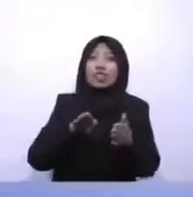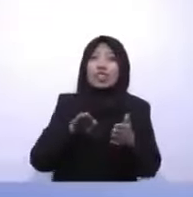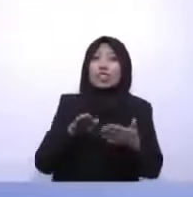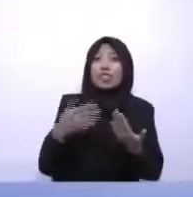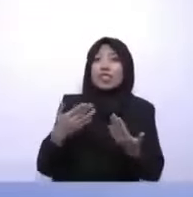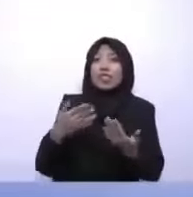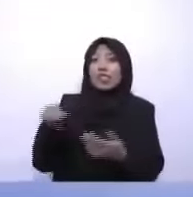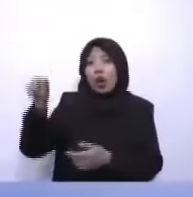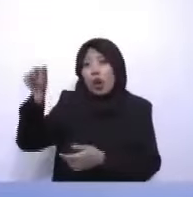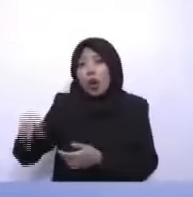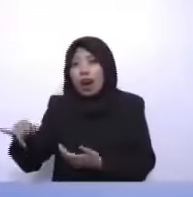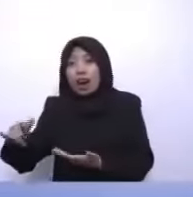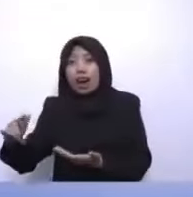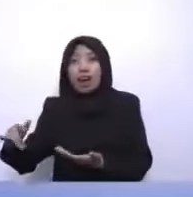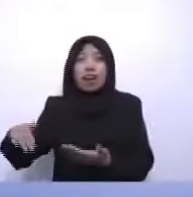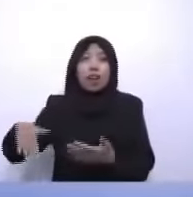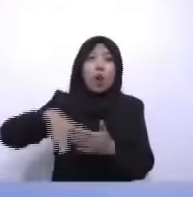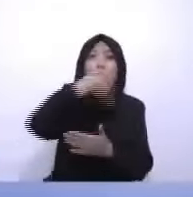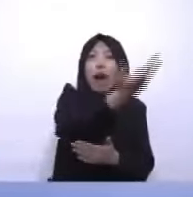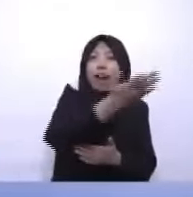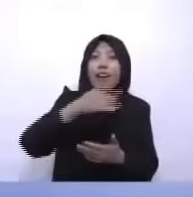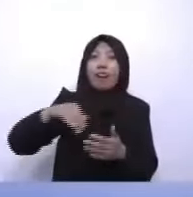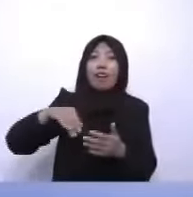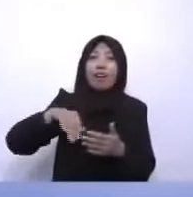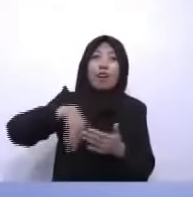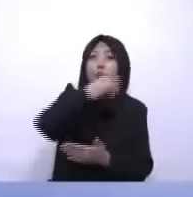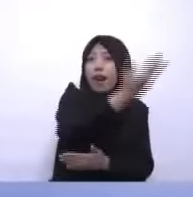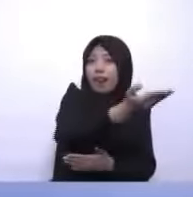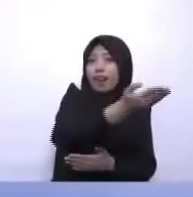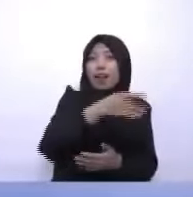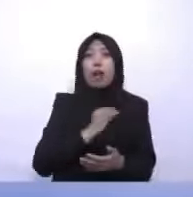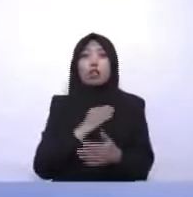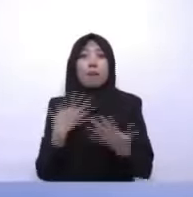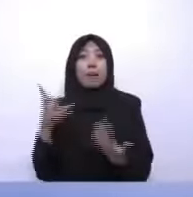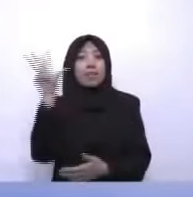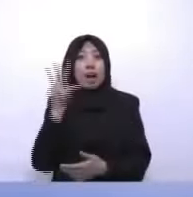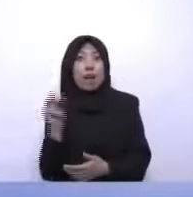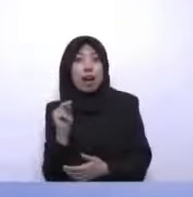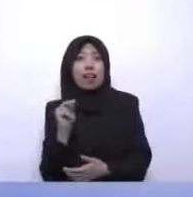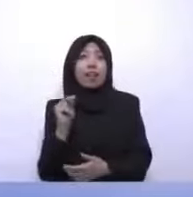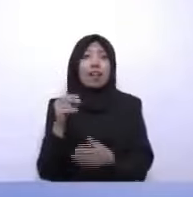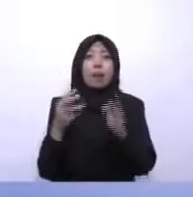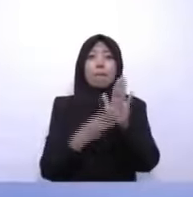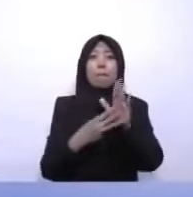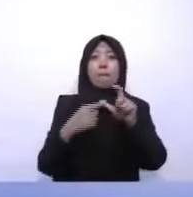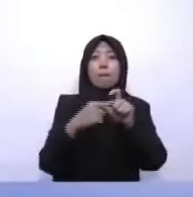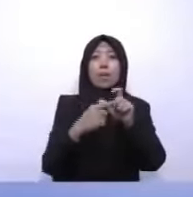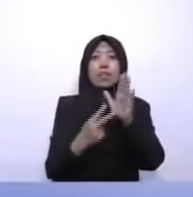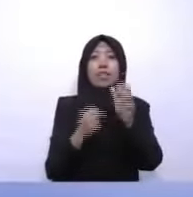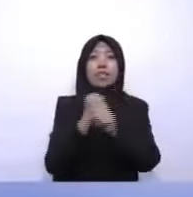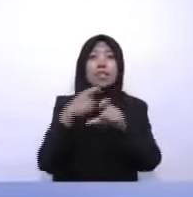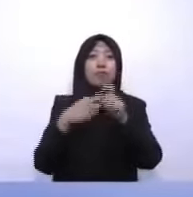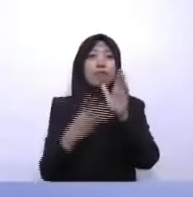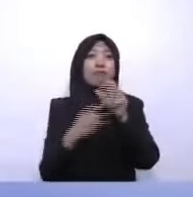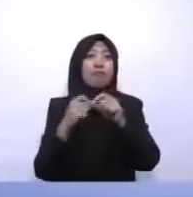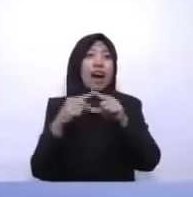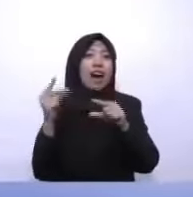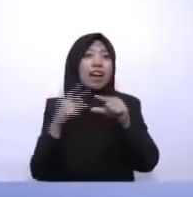keluar, tapi semuanya skilled labor. Itu namanya jabar ngumbara, kirim ke negara-negara industri di mana mereka bisa